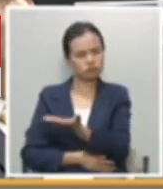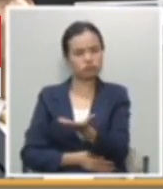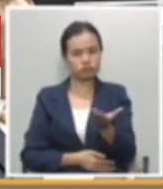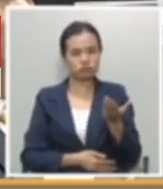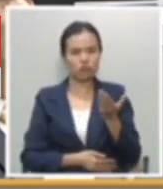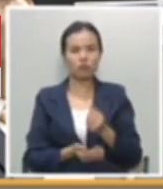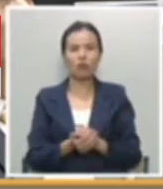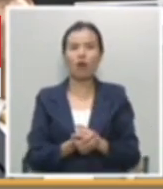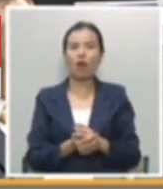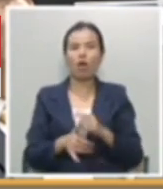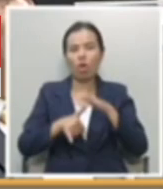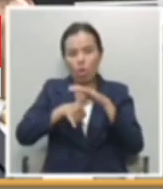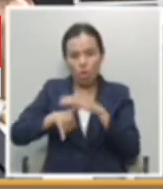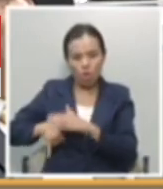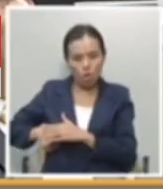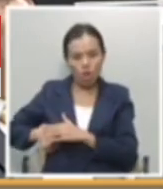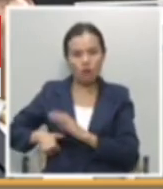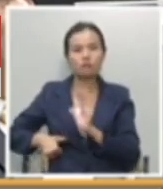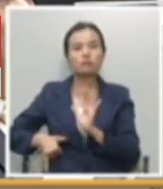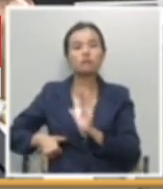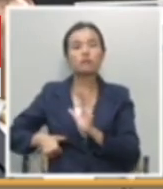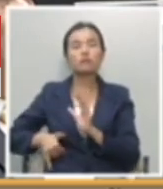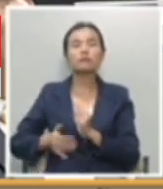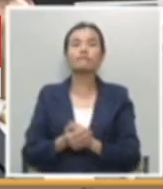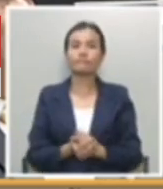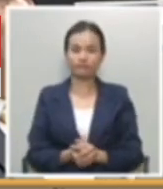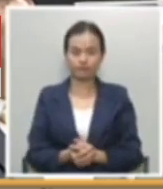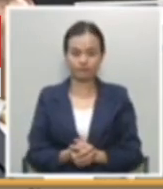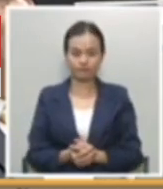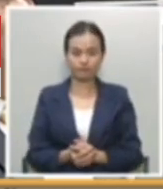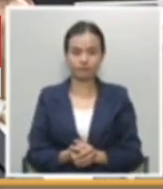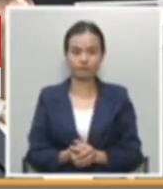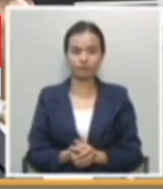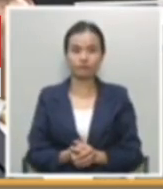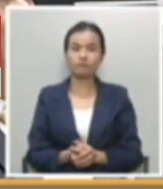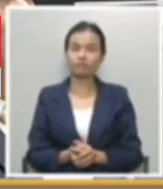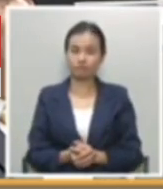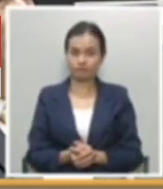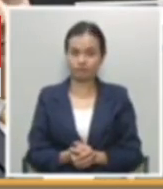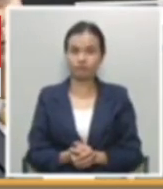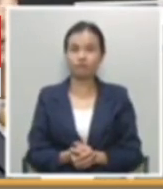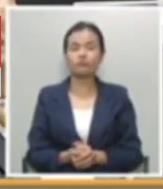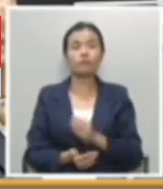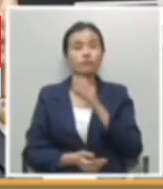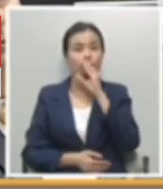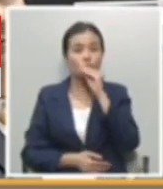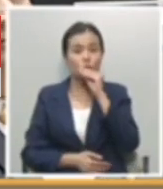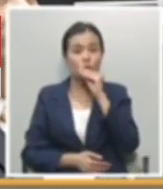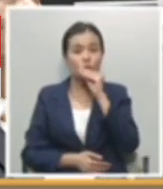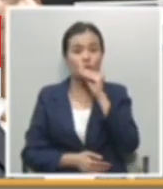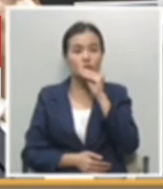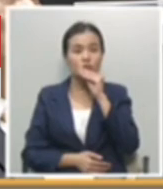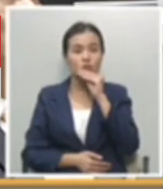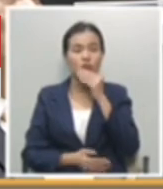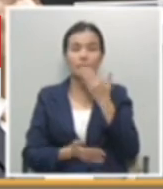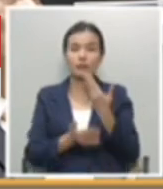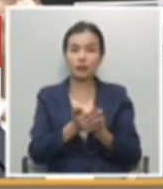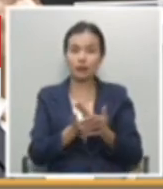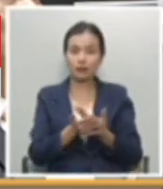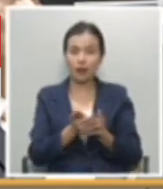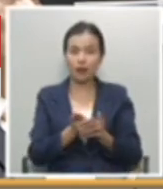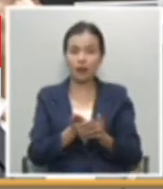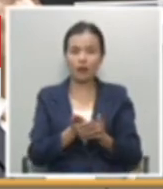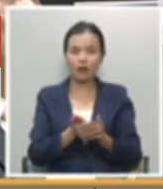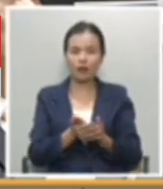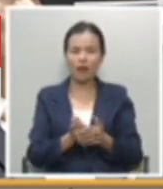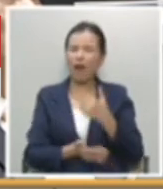ราจะไม่ทิ้งใครไว้ข้างหลังช็อตที่ผมเมื่อพูดเรื่องวินัยการเงินการคลังครับผมอ